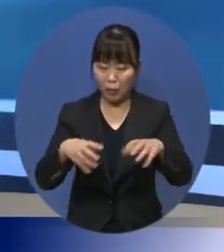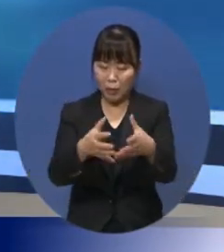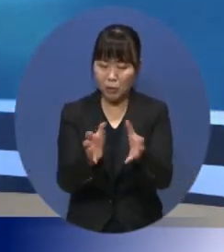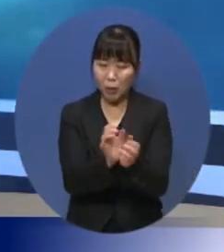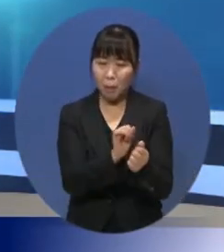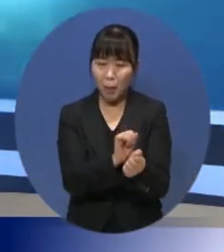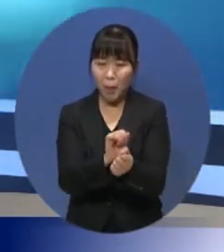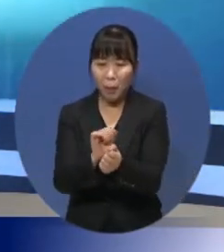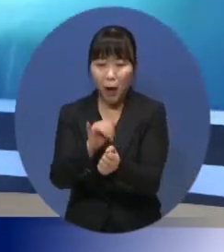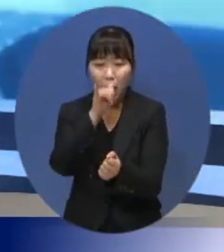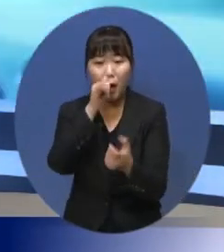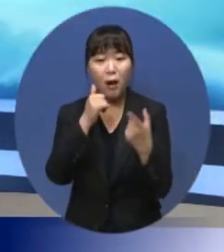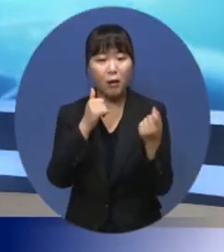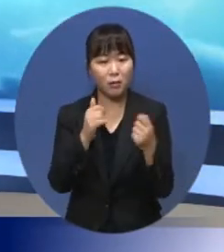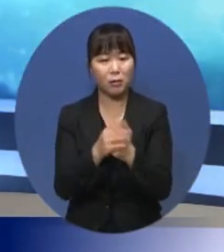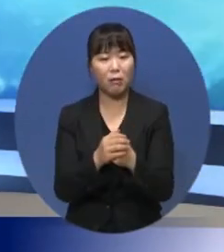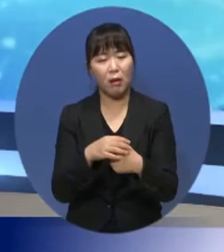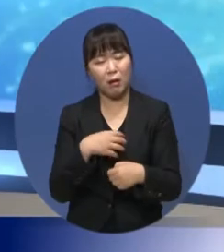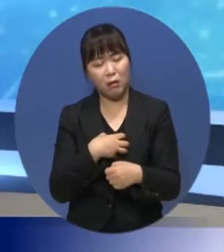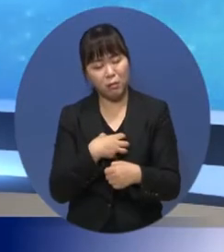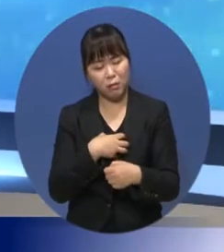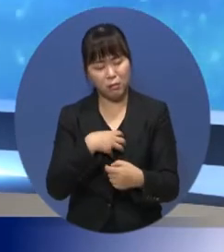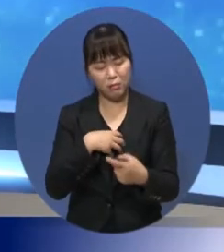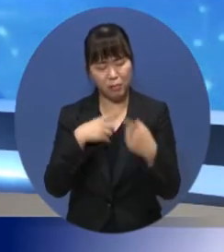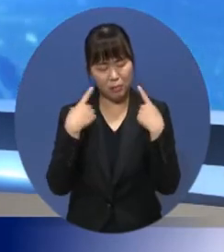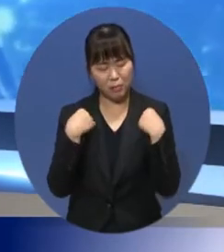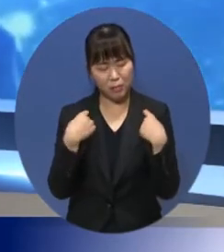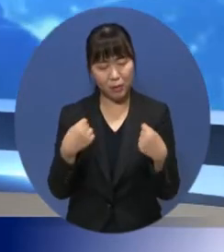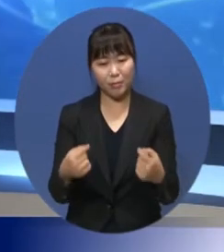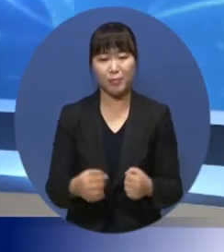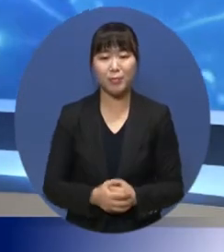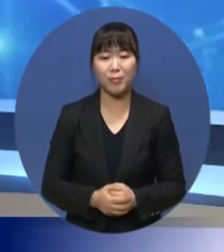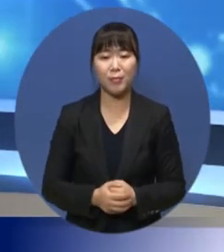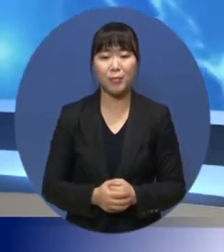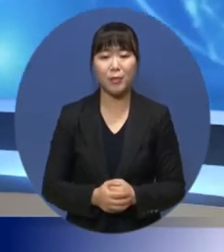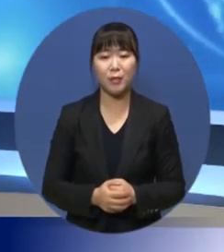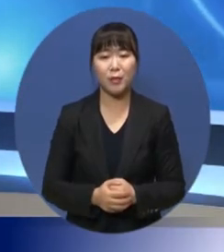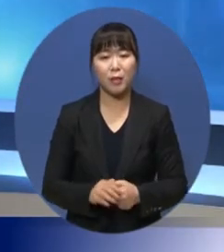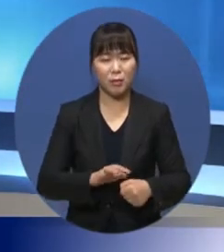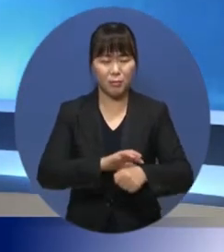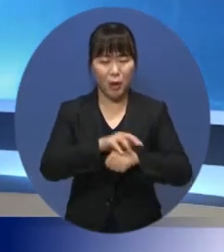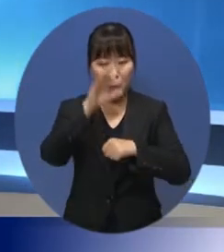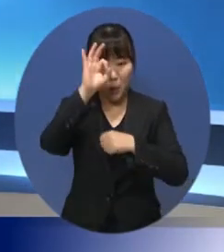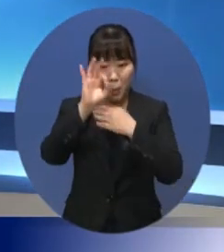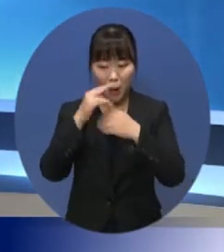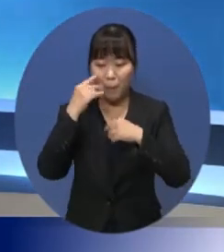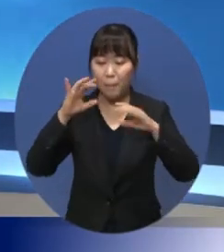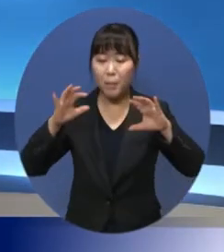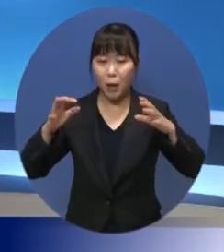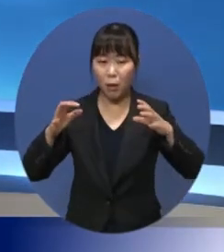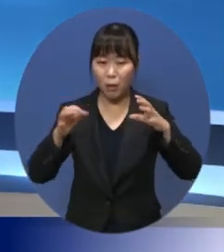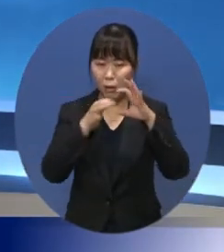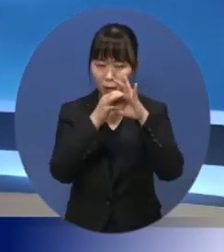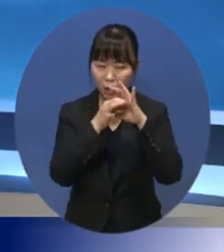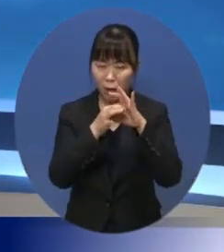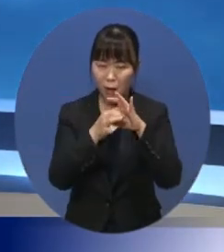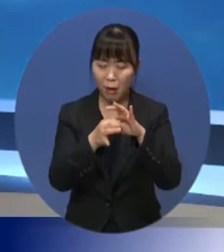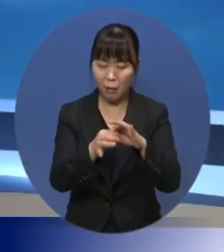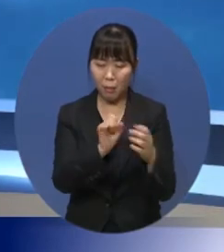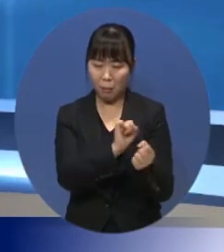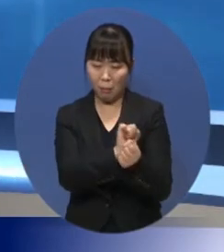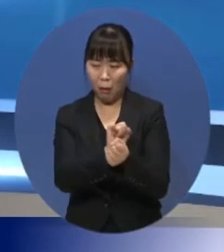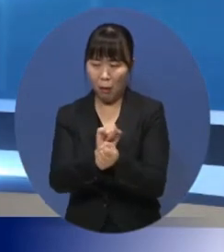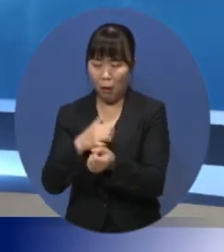감염이 확인되면서 긴장감을 늦출 수 없는 상황인데요 세계적으로도 미국은 계속해서 최다